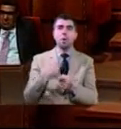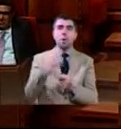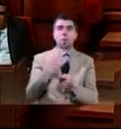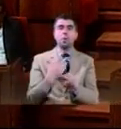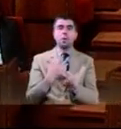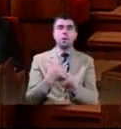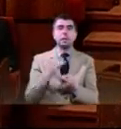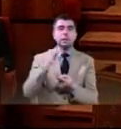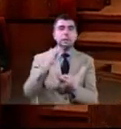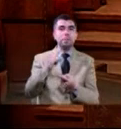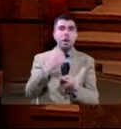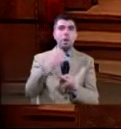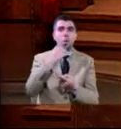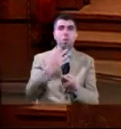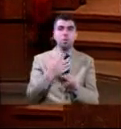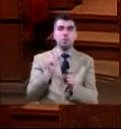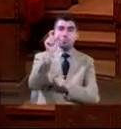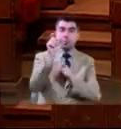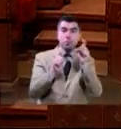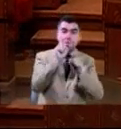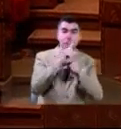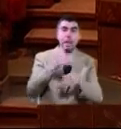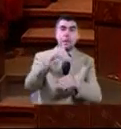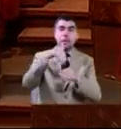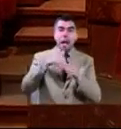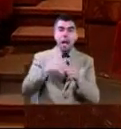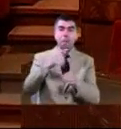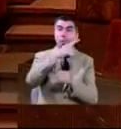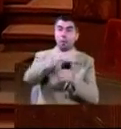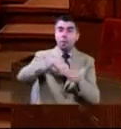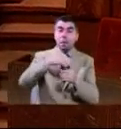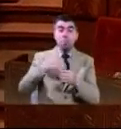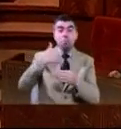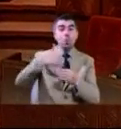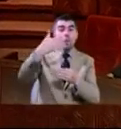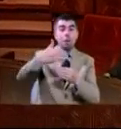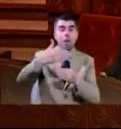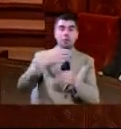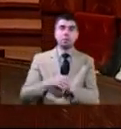الشرف حفاظا على مكاسب انتخابيه محتمله